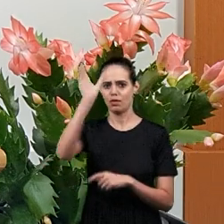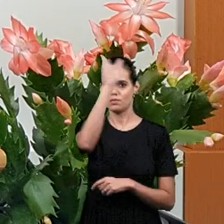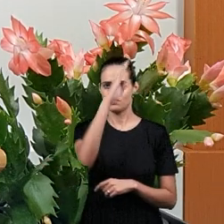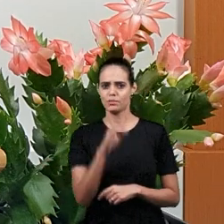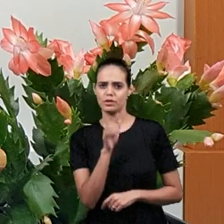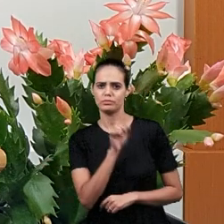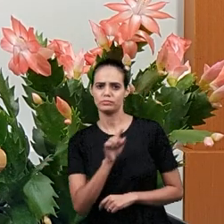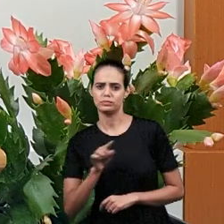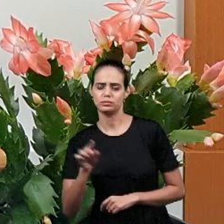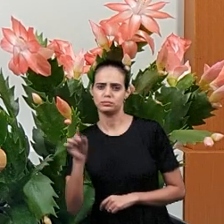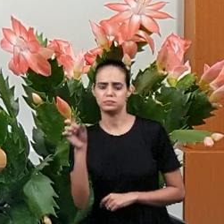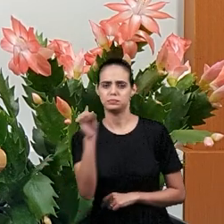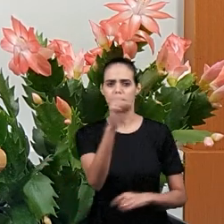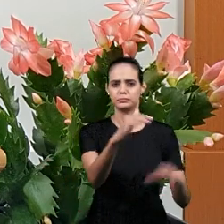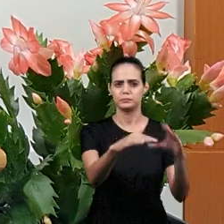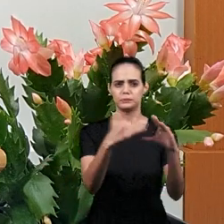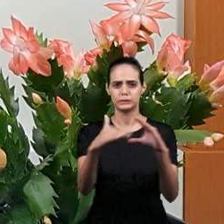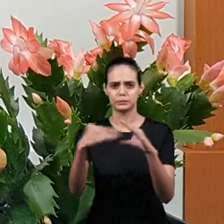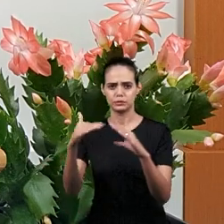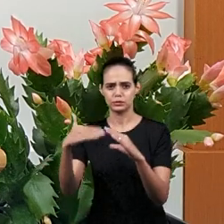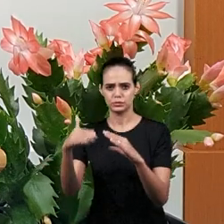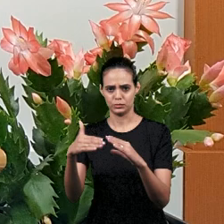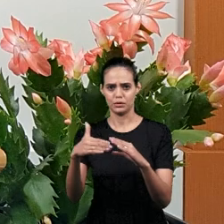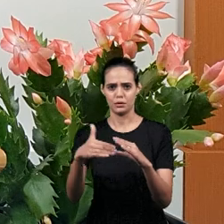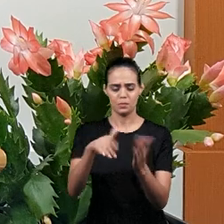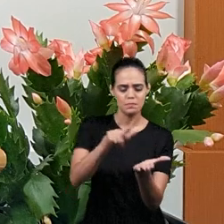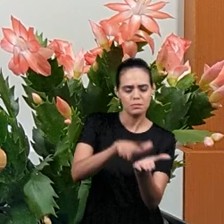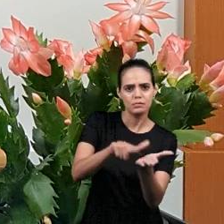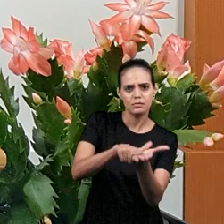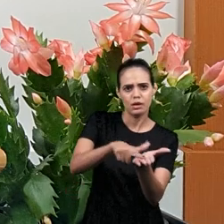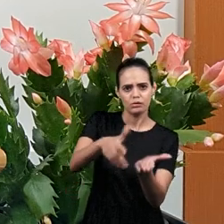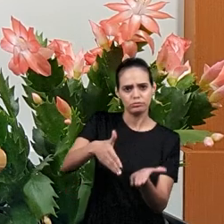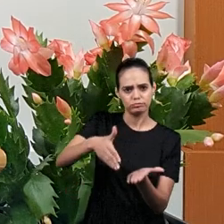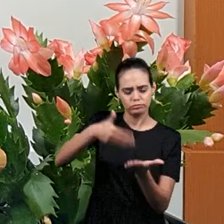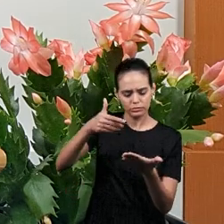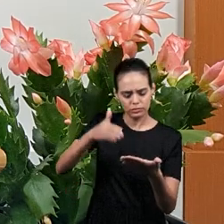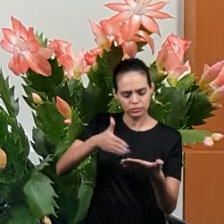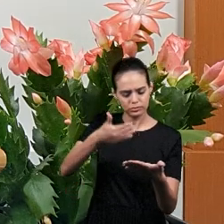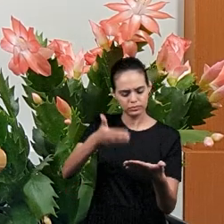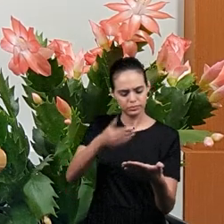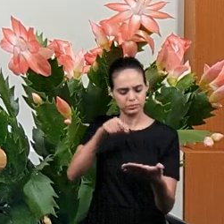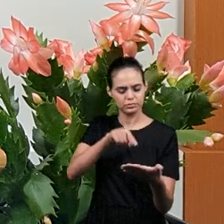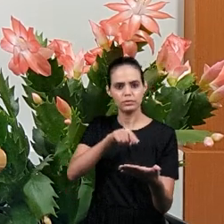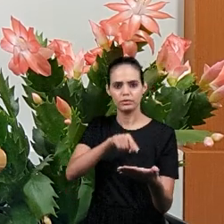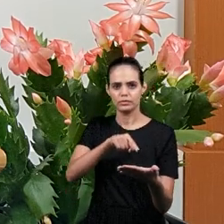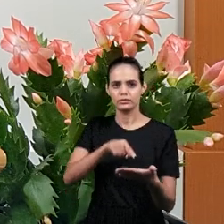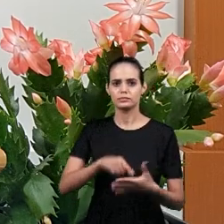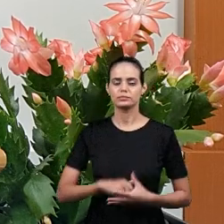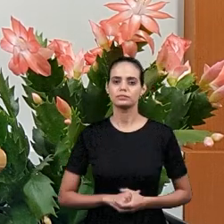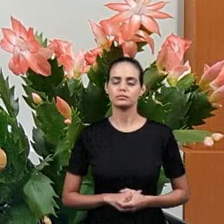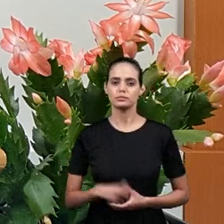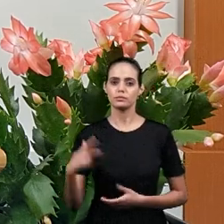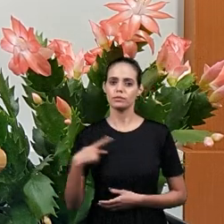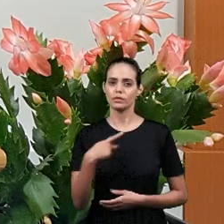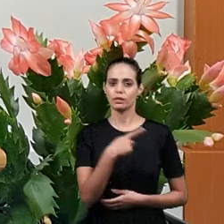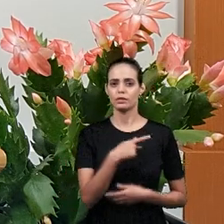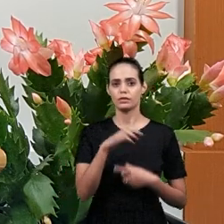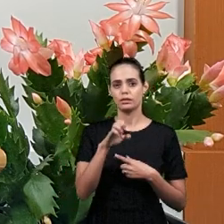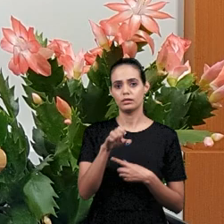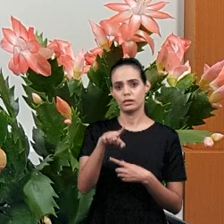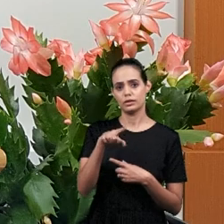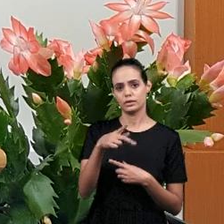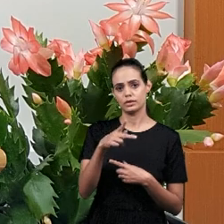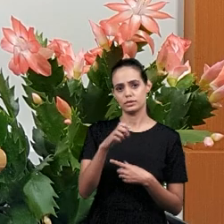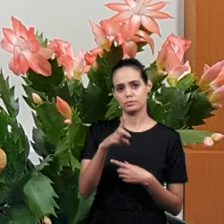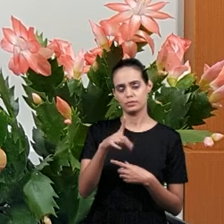l'œuvre. Naturellement, dans leurs églises, ce sont des pasteurs. Le pasteur Expedito, Pérez de Oliveira, pasteur Marcel de